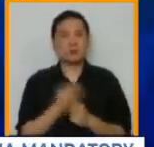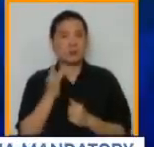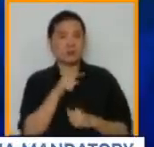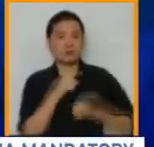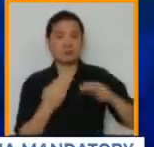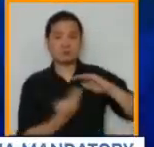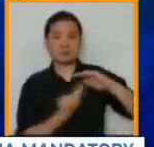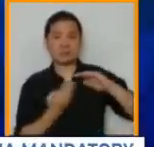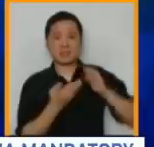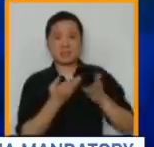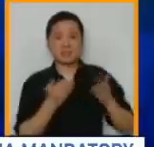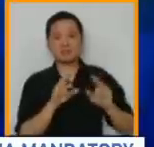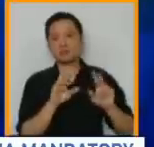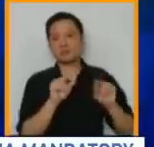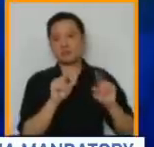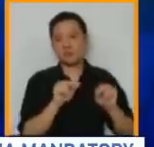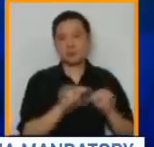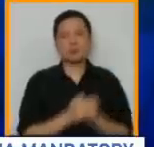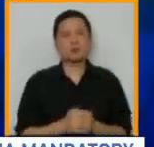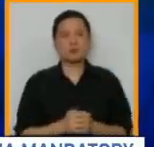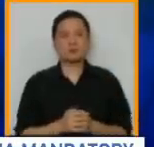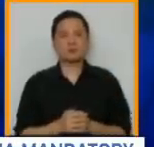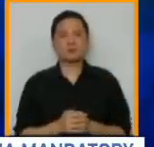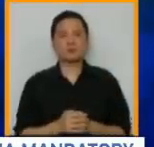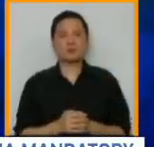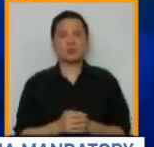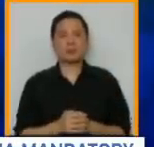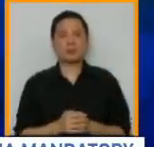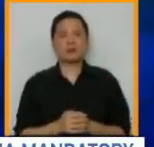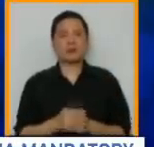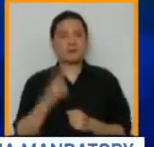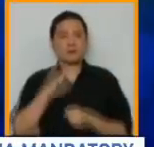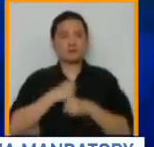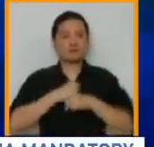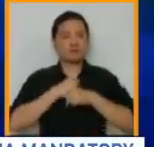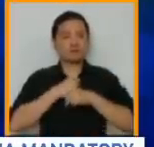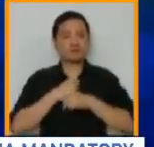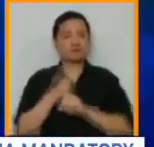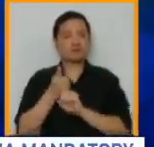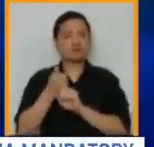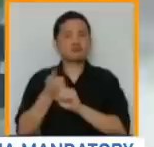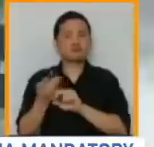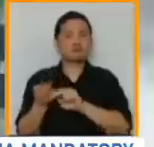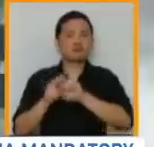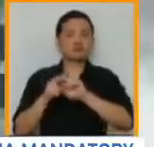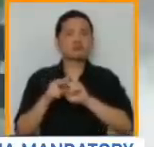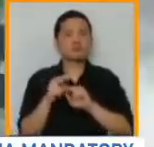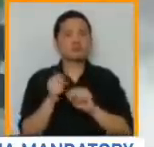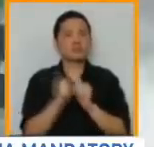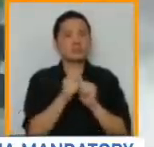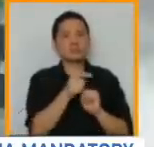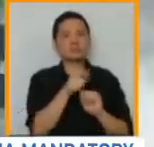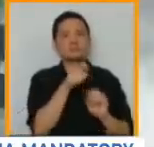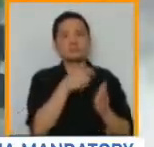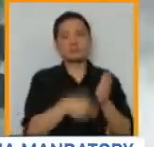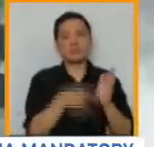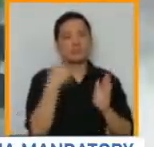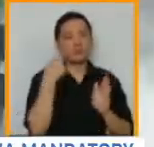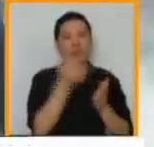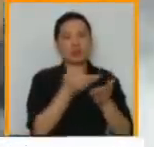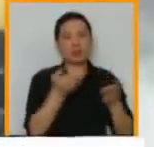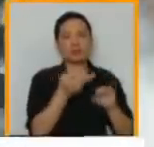raw materials that they need for production, talagang kailangan din naman mag-increase. Pero huwag daw mag-alala dahil